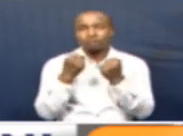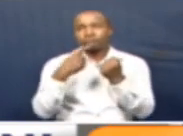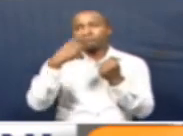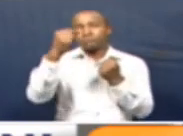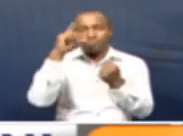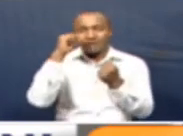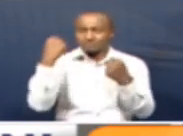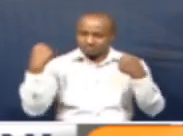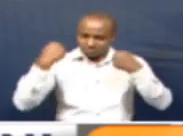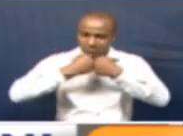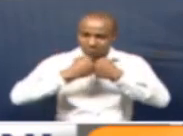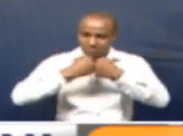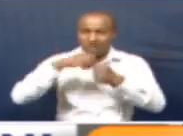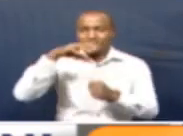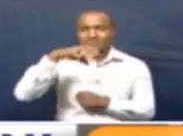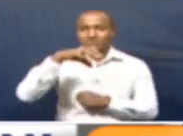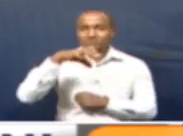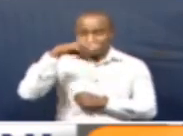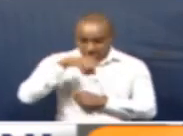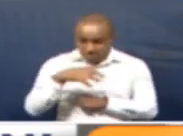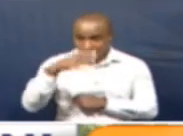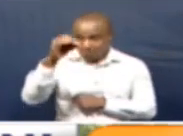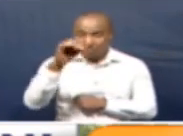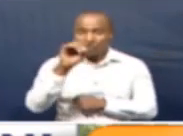na matatu iliyokuwa ikienda Voi.